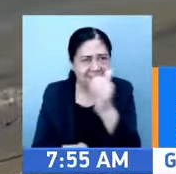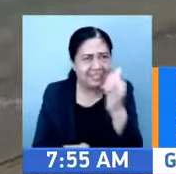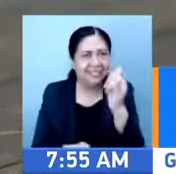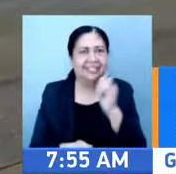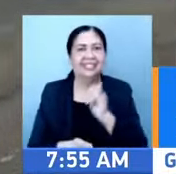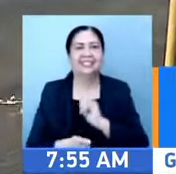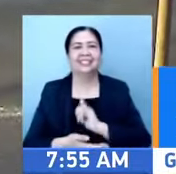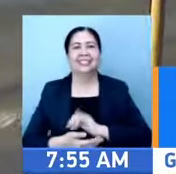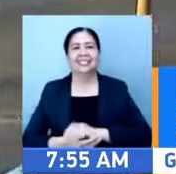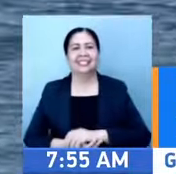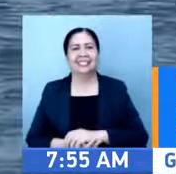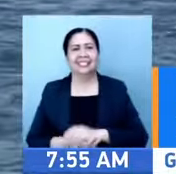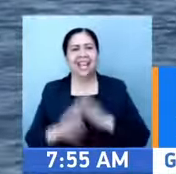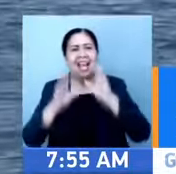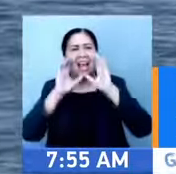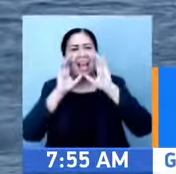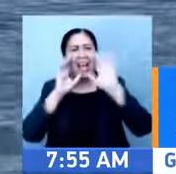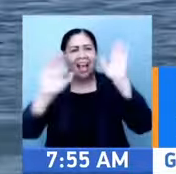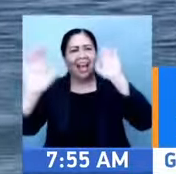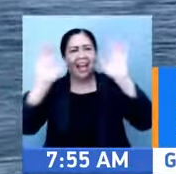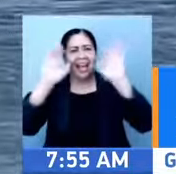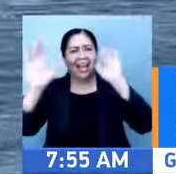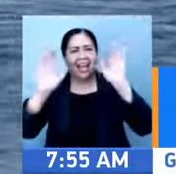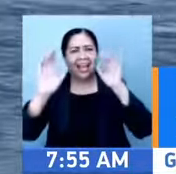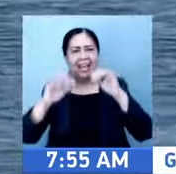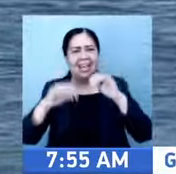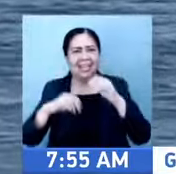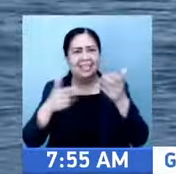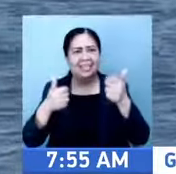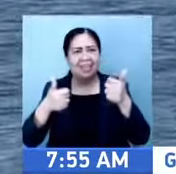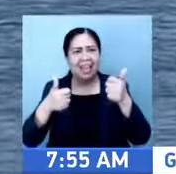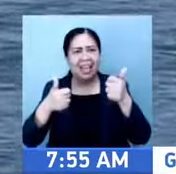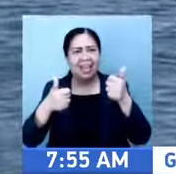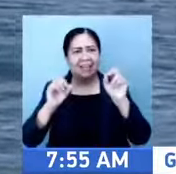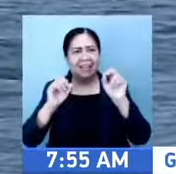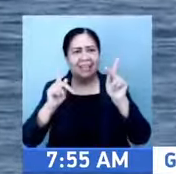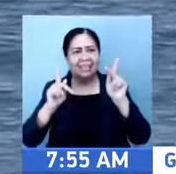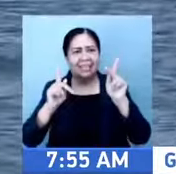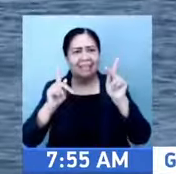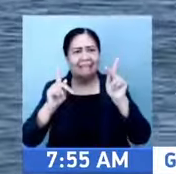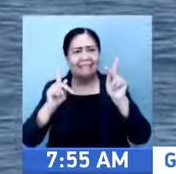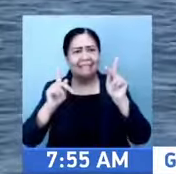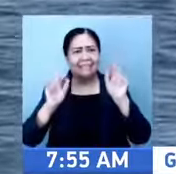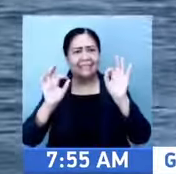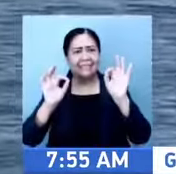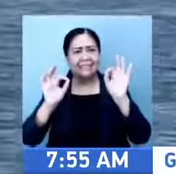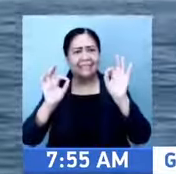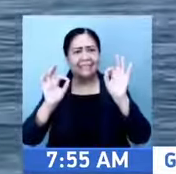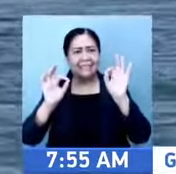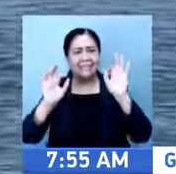Jensen! Okay ka pa ba dyan? Okay. Ayan na. Huwag ka dito. Hello!